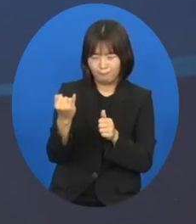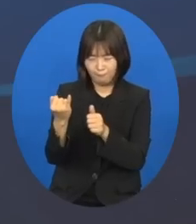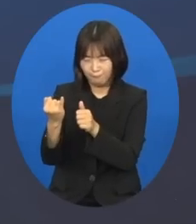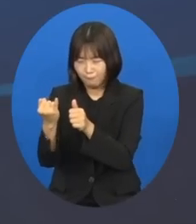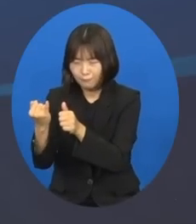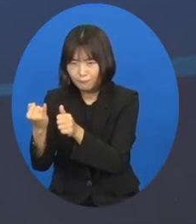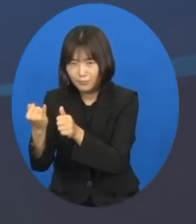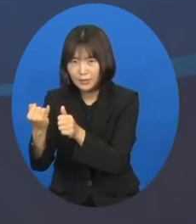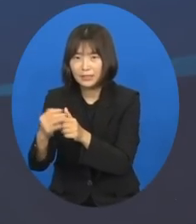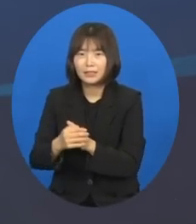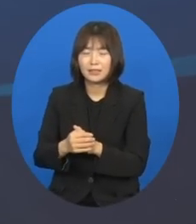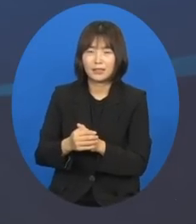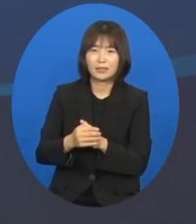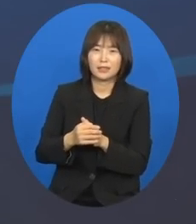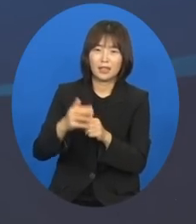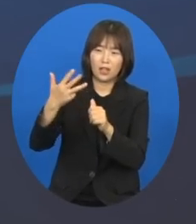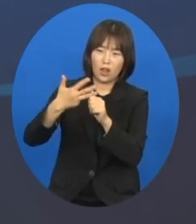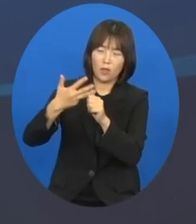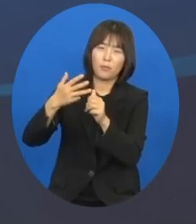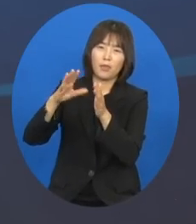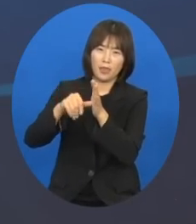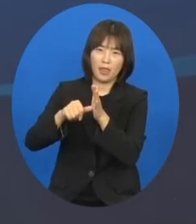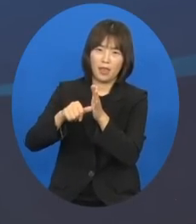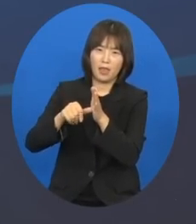8번째 오케이 사인을 받고